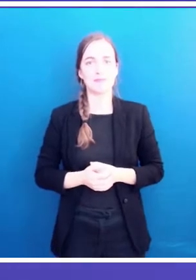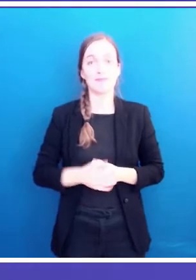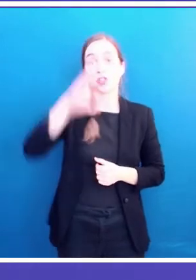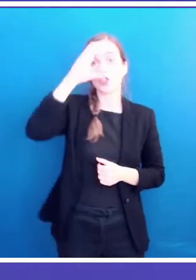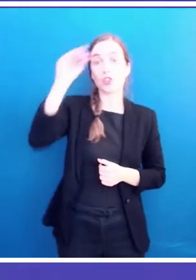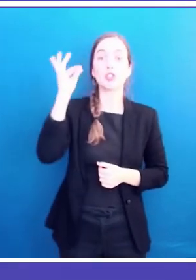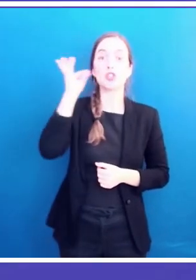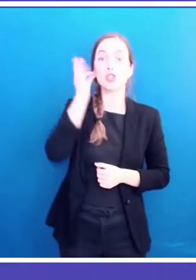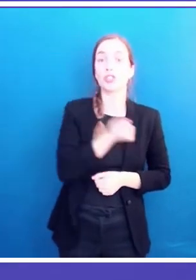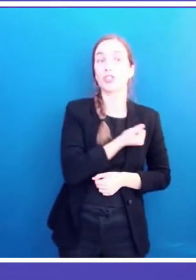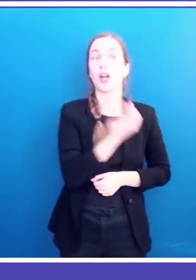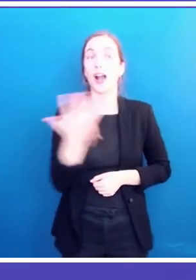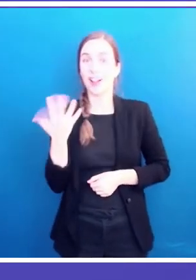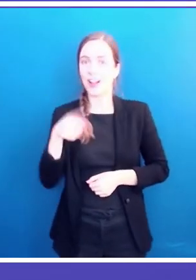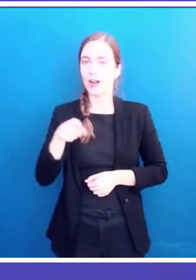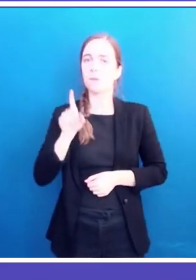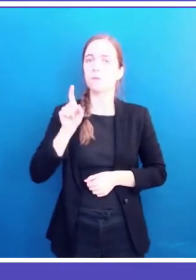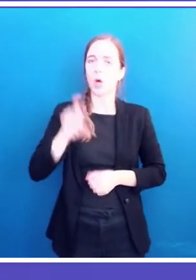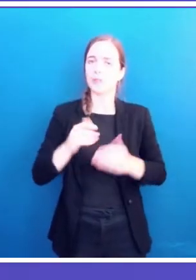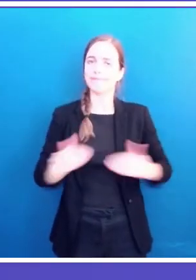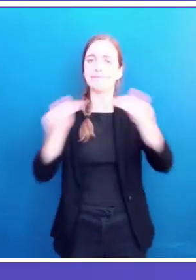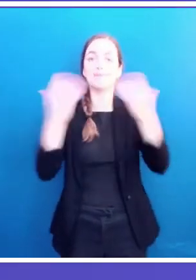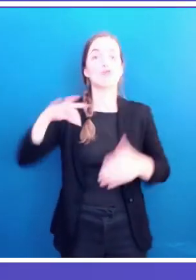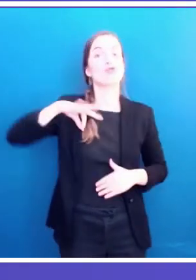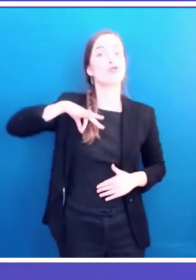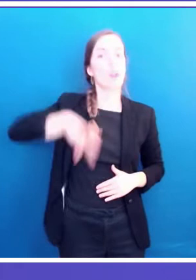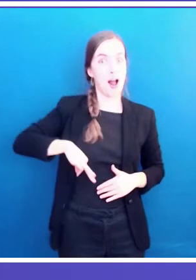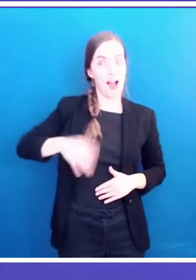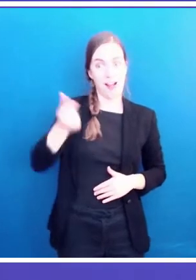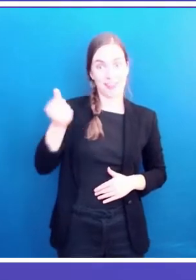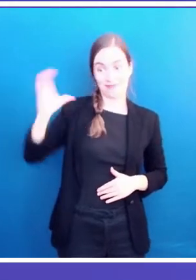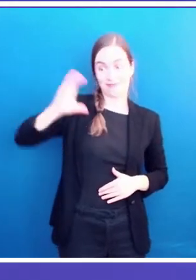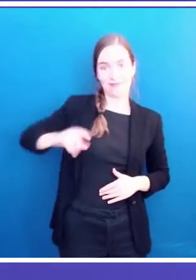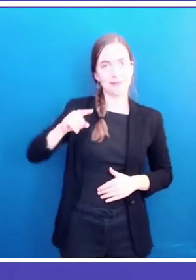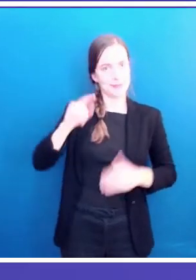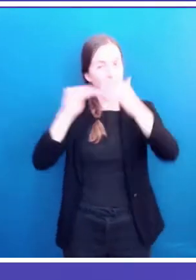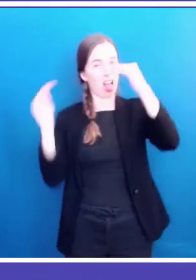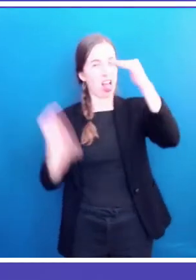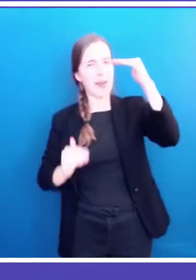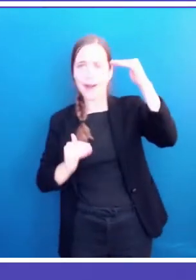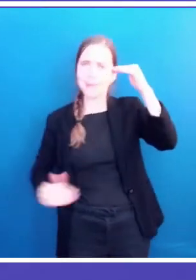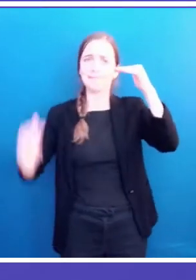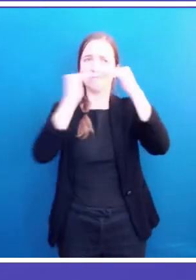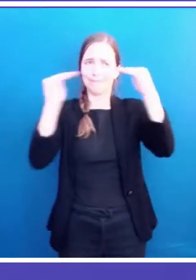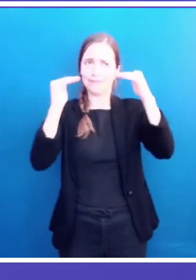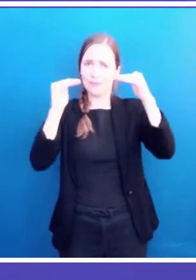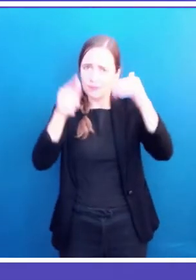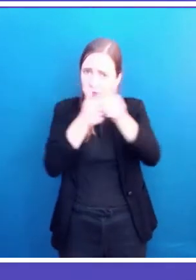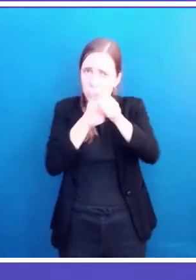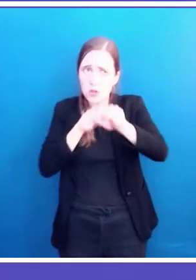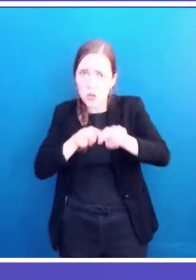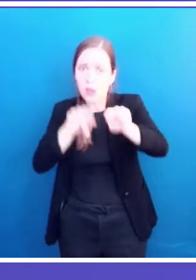قطاع العمل لتحسين ظروف العمل وتحسين شروط الرواتب، وأظهرنا